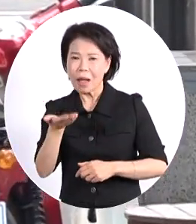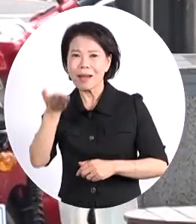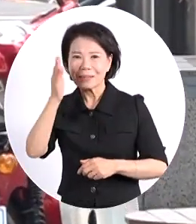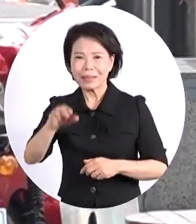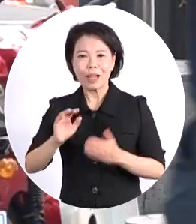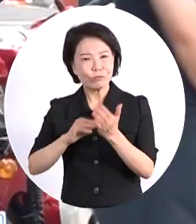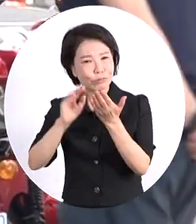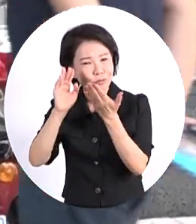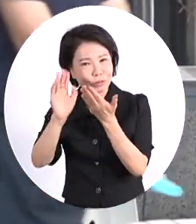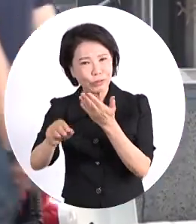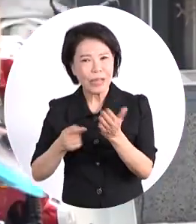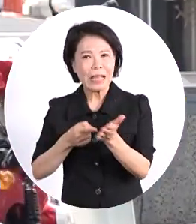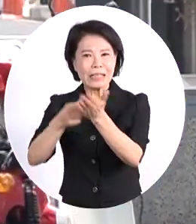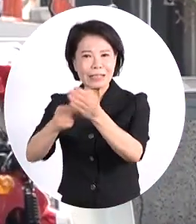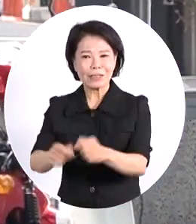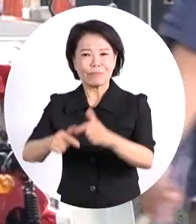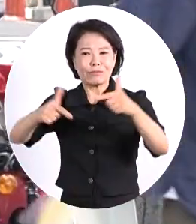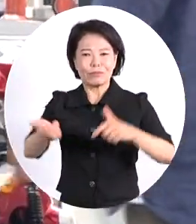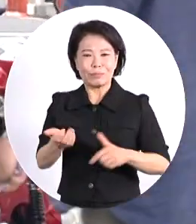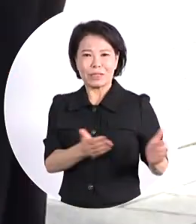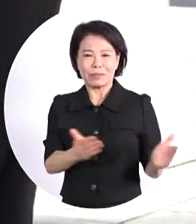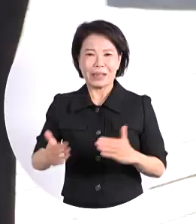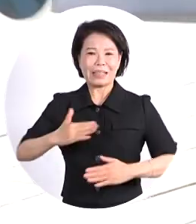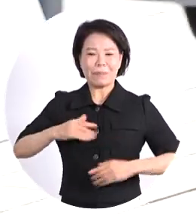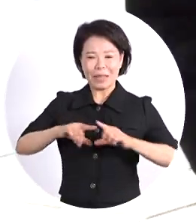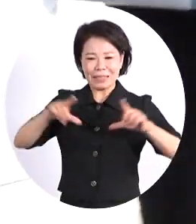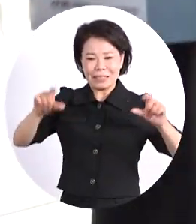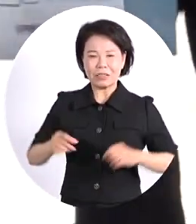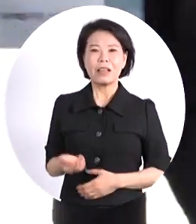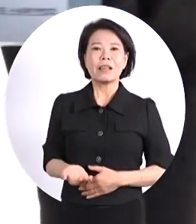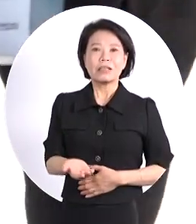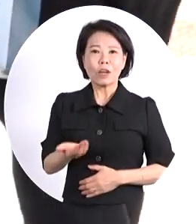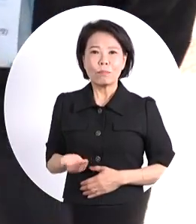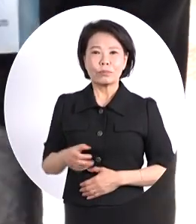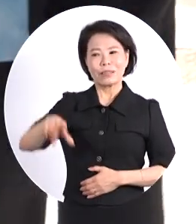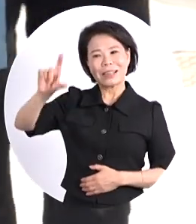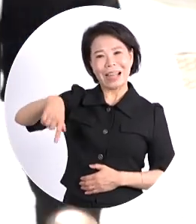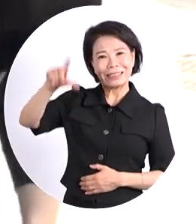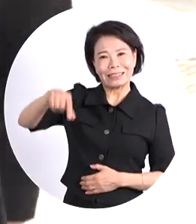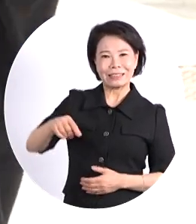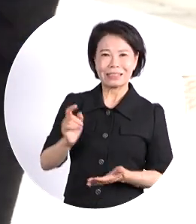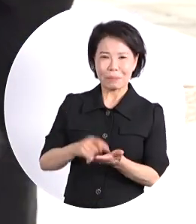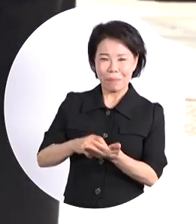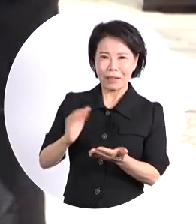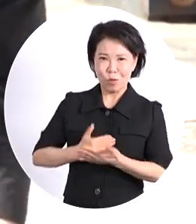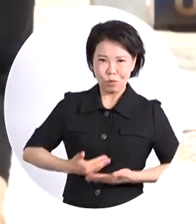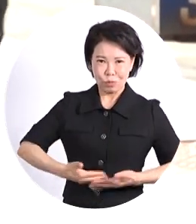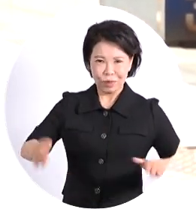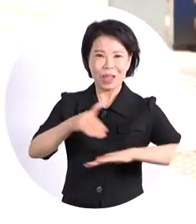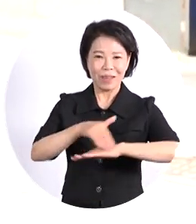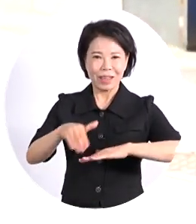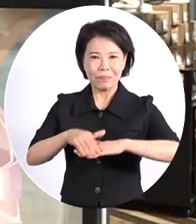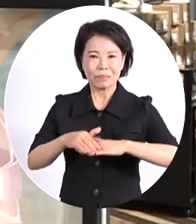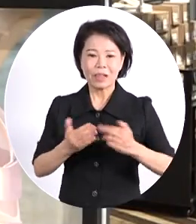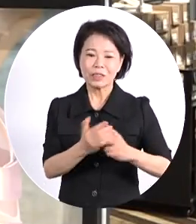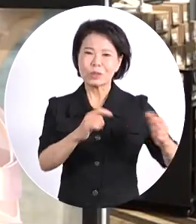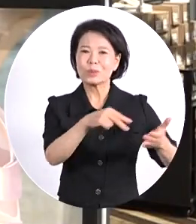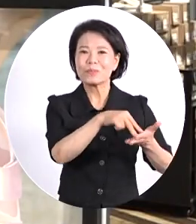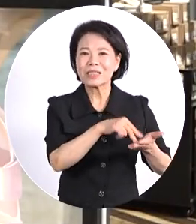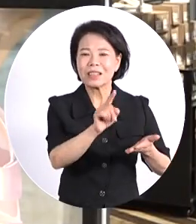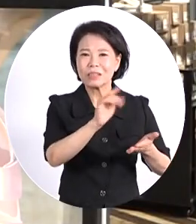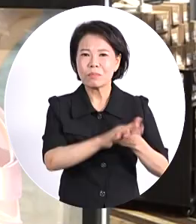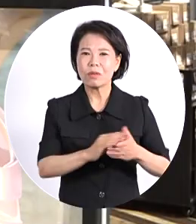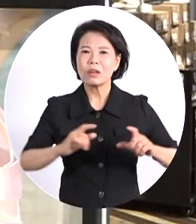적용되며 이후 신청 급증에 대비해 탐나는 전 선불카드도 긴급 공급될 예정인데요.